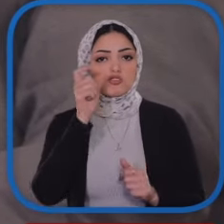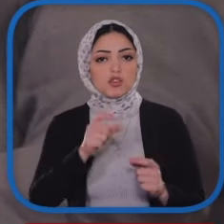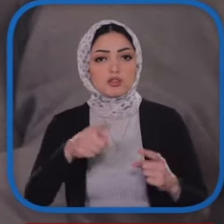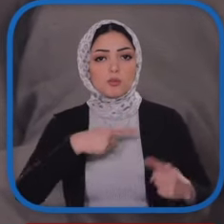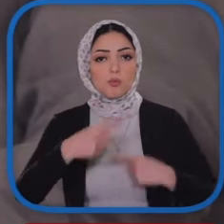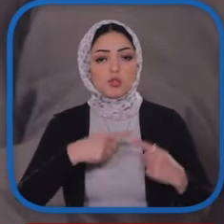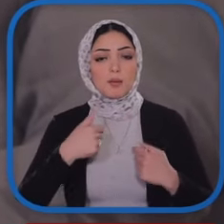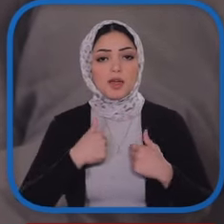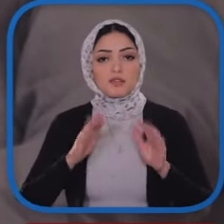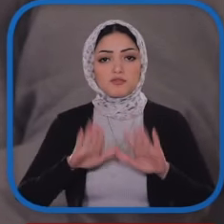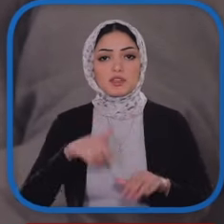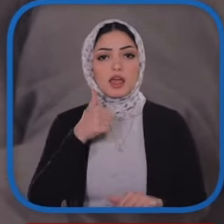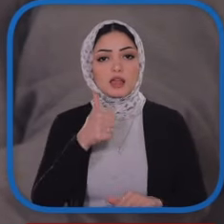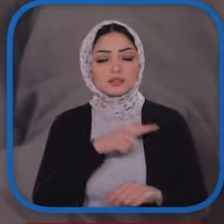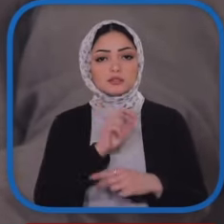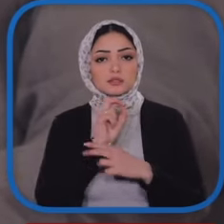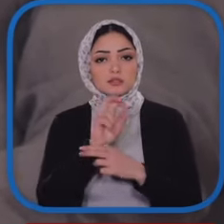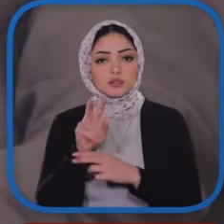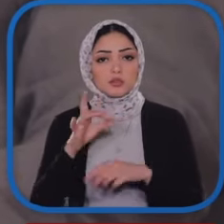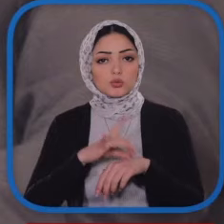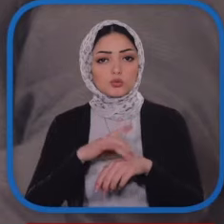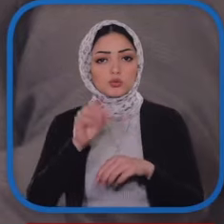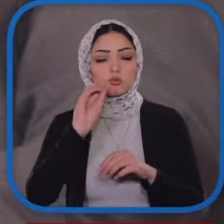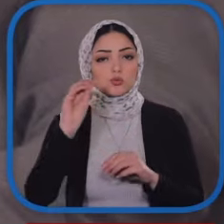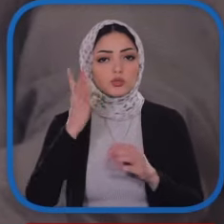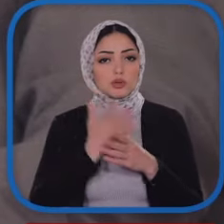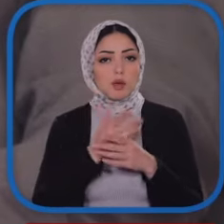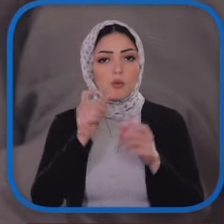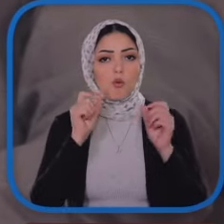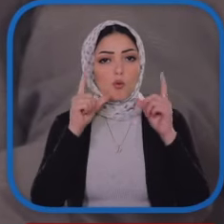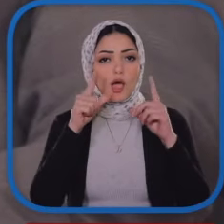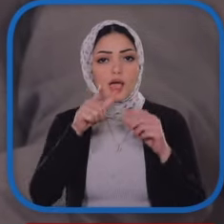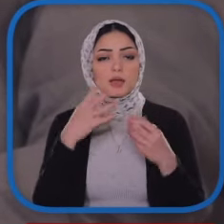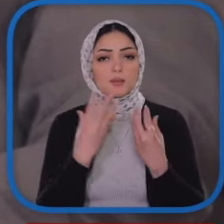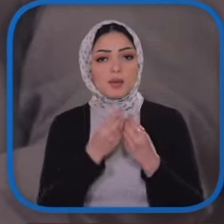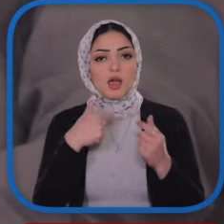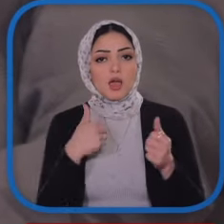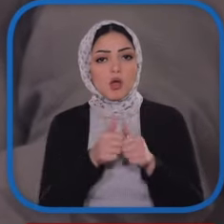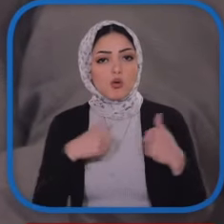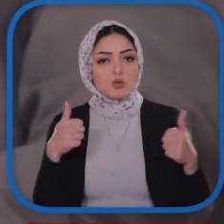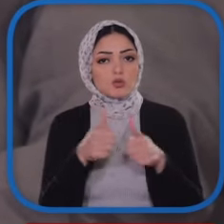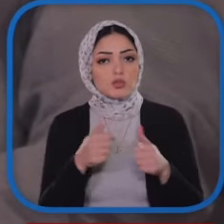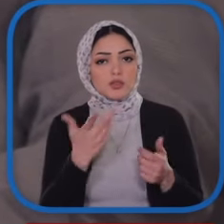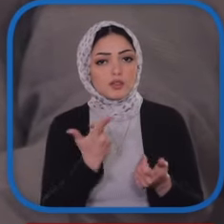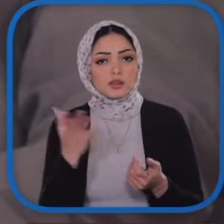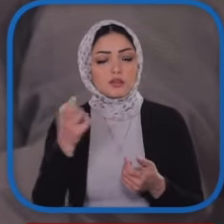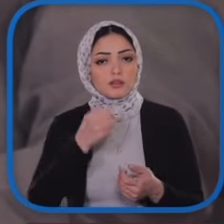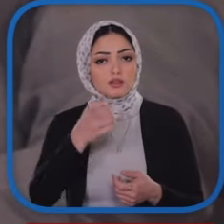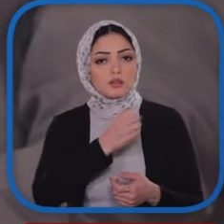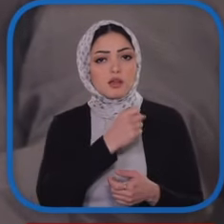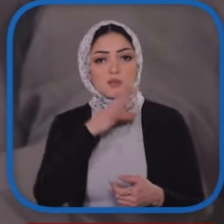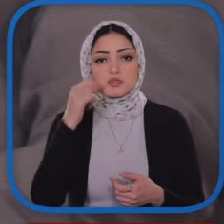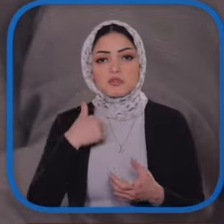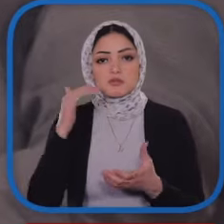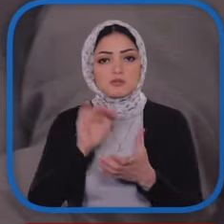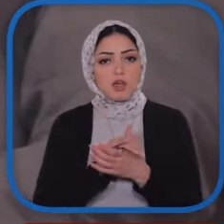معانا بننصحه أنه هو ينشر الوعي بين المحيطين به، يجيب المخالطين معاه في البيت أو أصدقائه أو